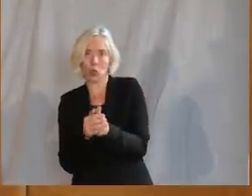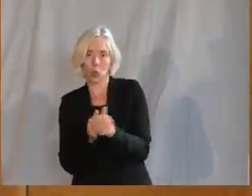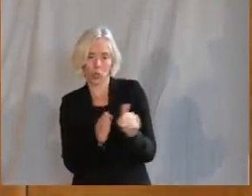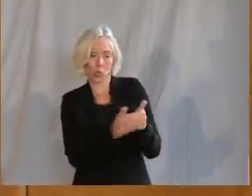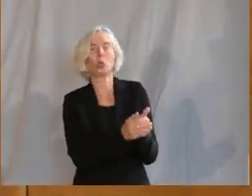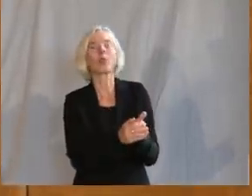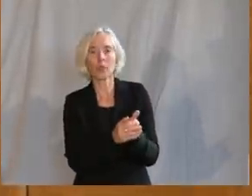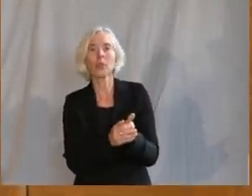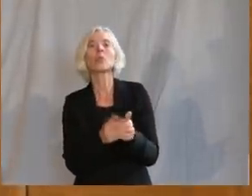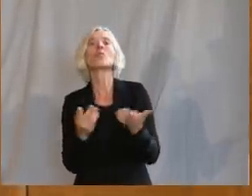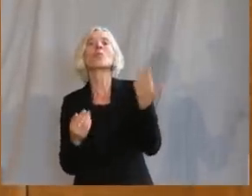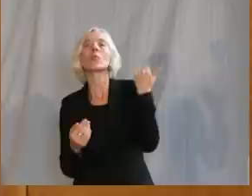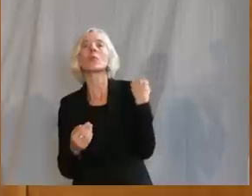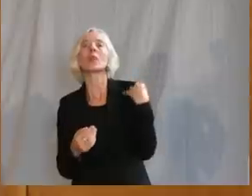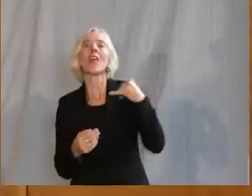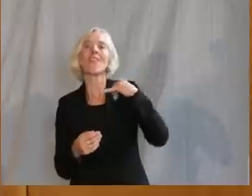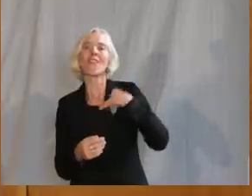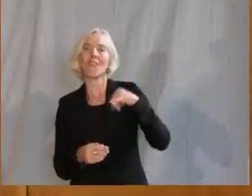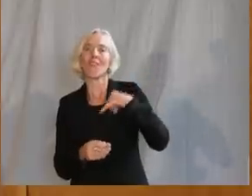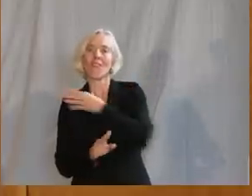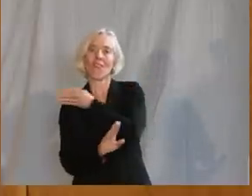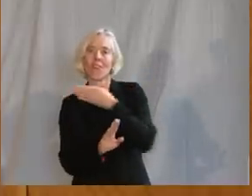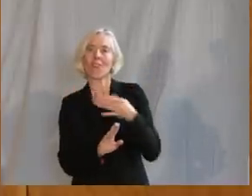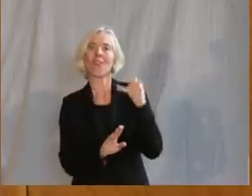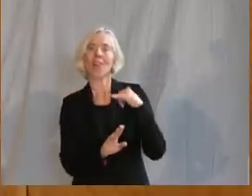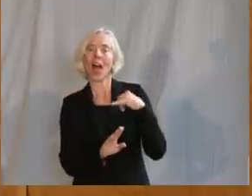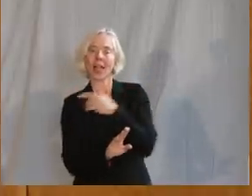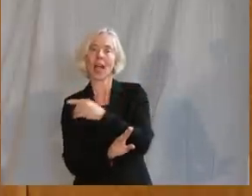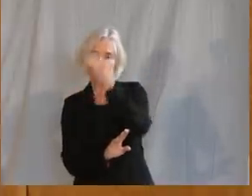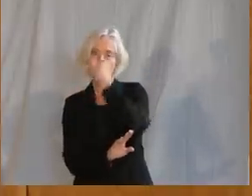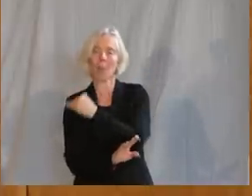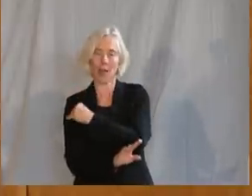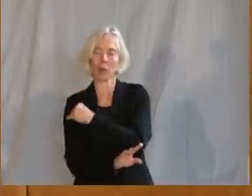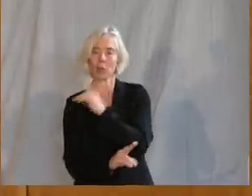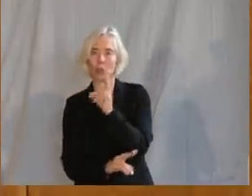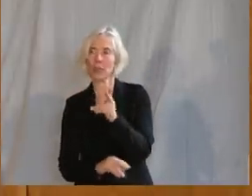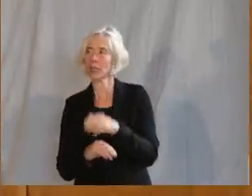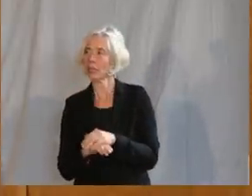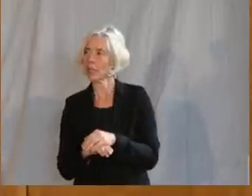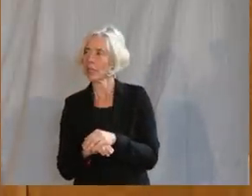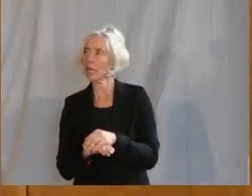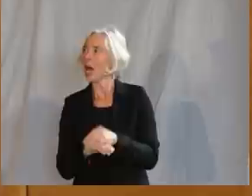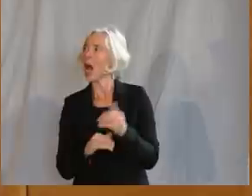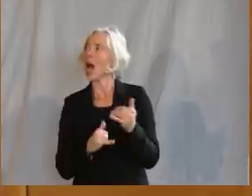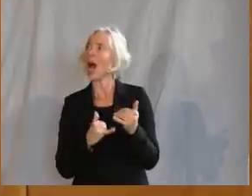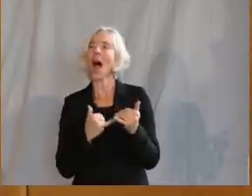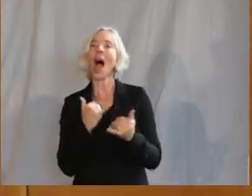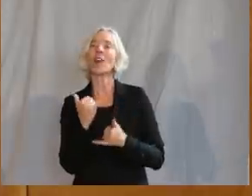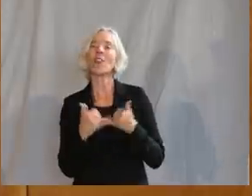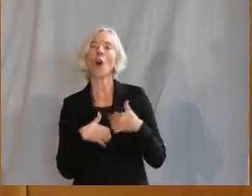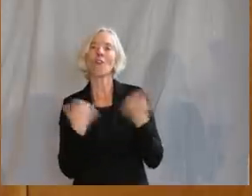Freitag gemeldet haben, also die von letzter Woche, da waren 2 Schulklassen dabei. Frau Wild hat es ja gesagt, dass wir jetzt auch